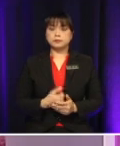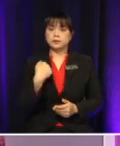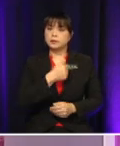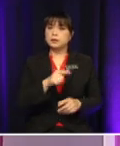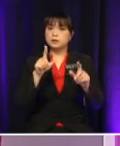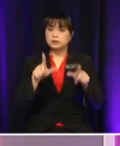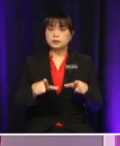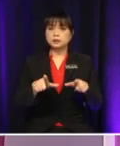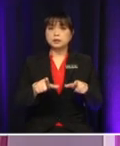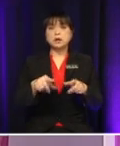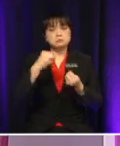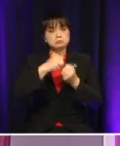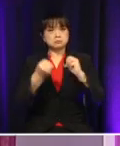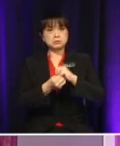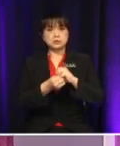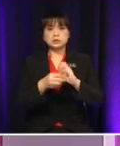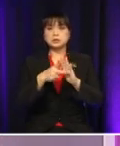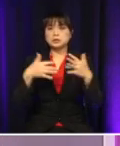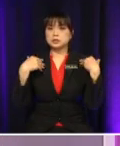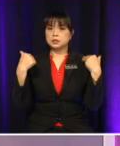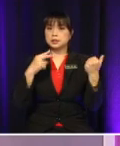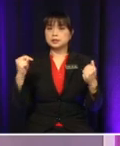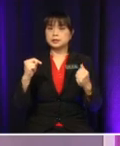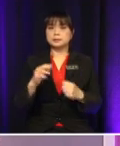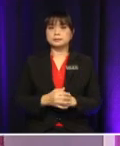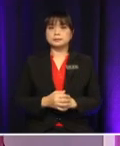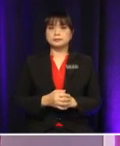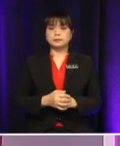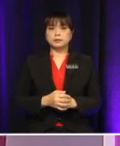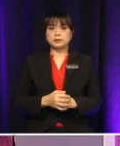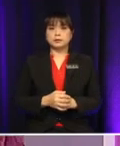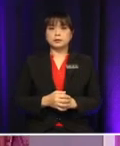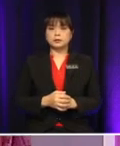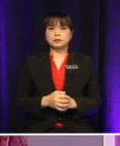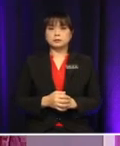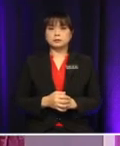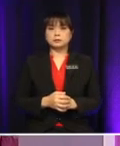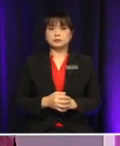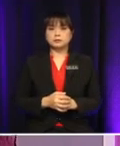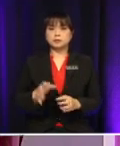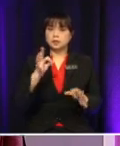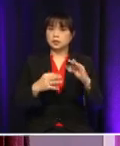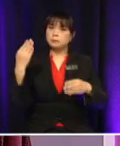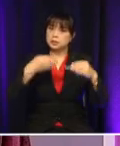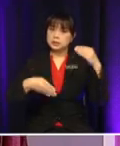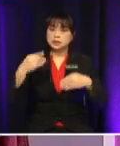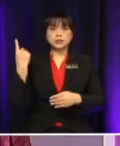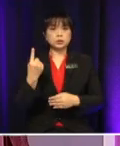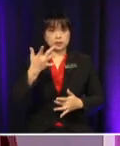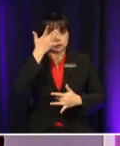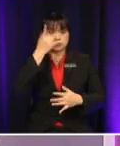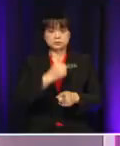kesinambungan apa yang kita belajar kepada kehidupan seharian kalau bayi ligi selalunya adalah penyakit lah ya kan Oke